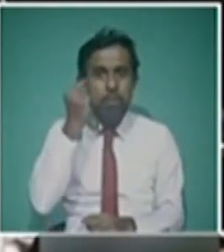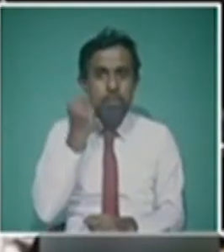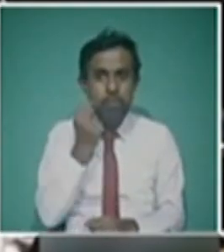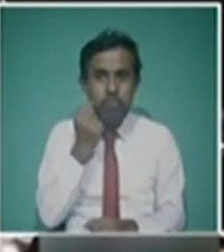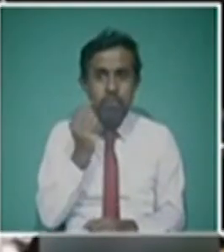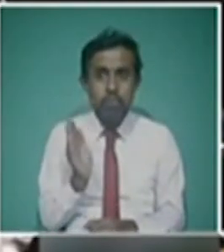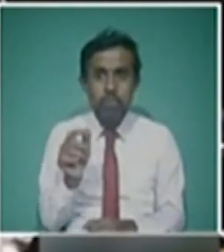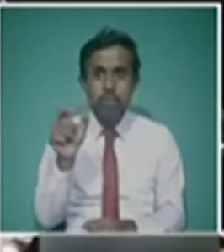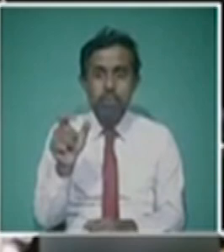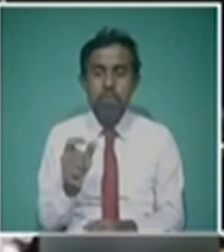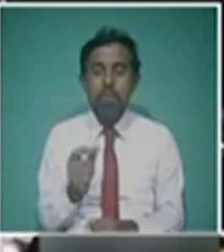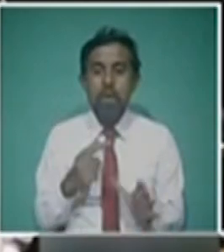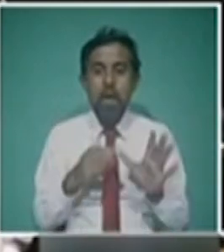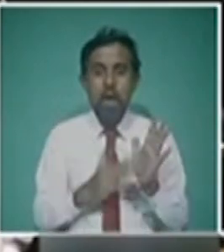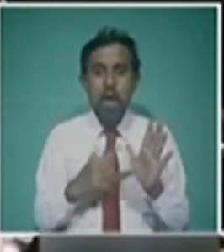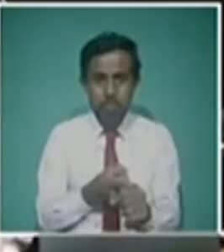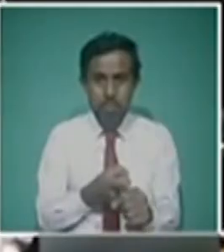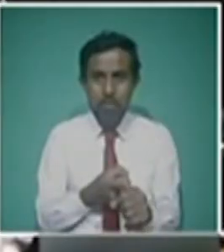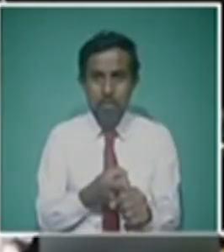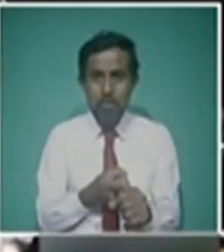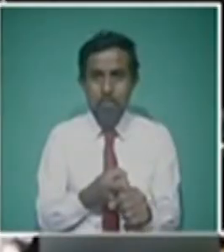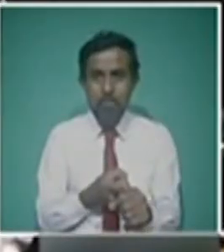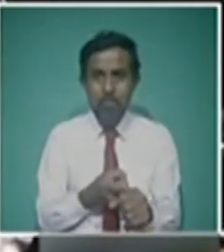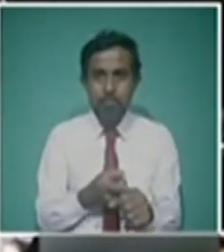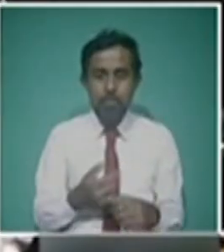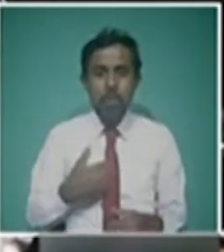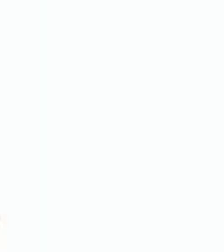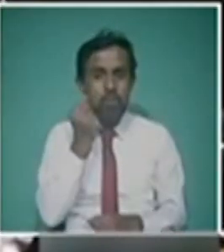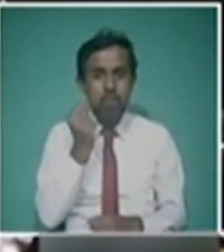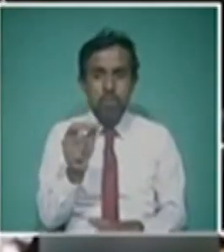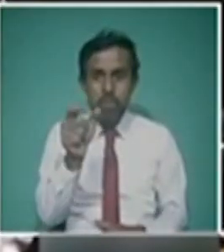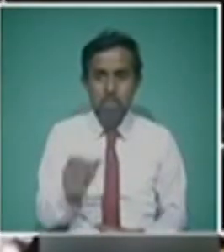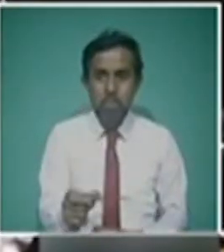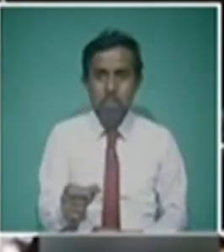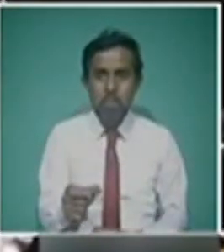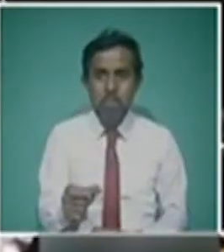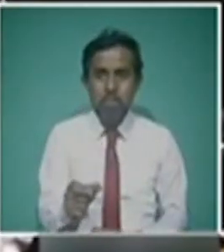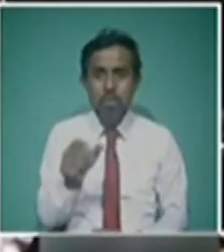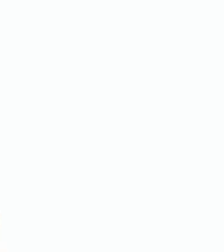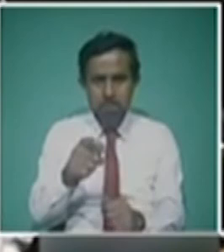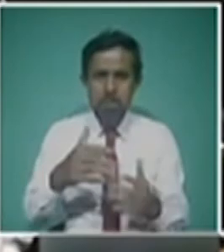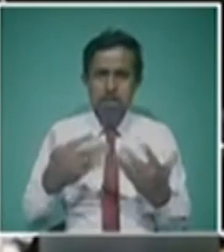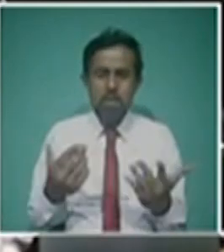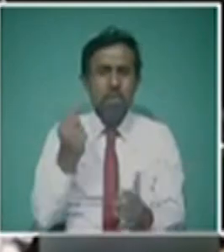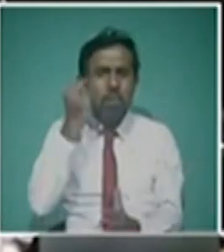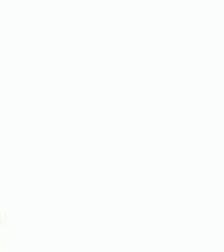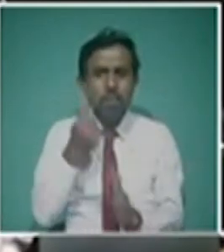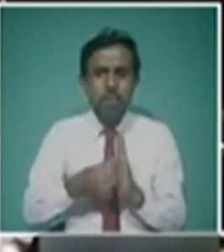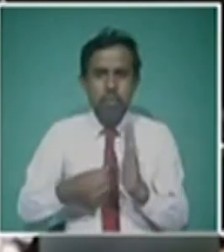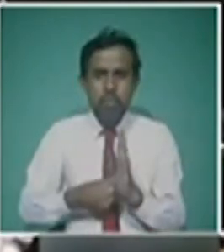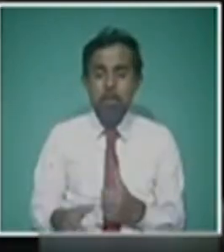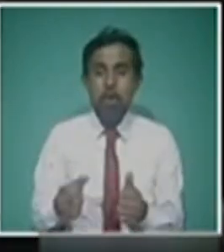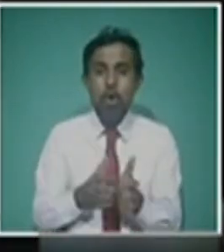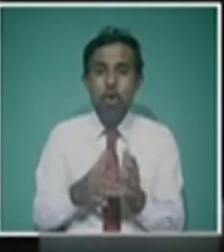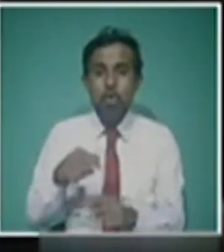ත්‍රස්තවාදීන් තමයි අමරකීර්ති මහත්තයාව ඝාතනය කරේ කියලා. ඒ වගේම මට ගෙහුවේ ත්‍රස්තවාදීන්. මම ඒක නිසා තමයි ඔබතුමාගෙන් අහන්නේ ත්‍රස්තවාදී පනත